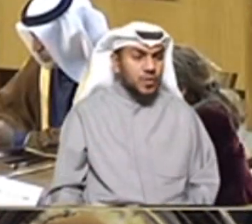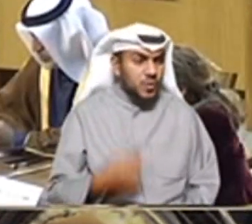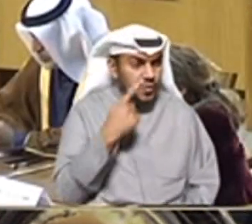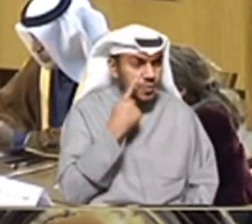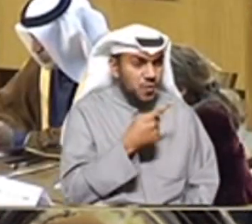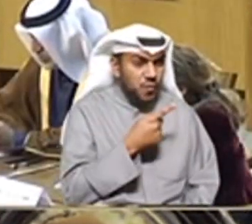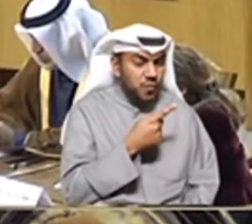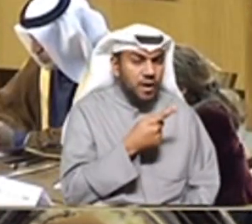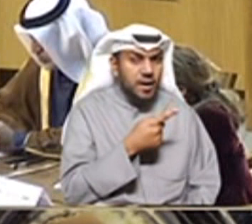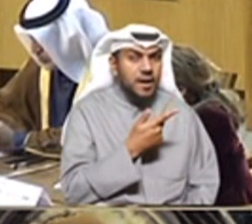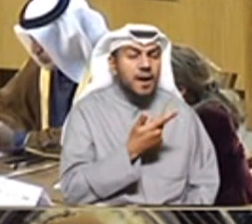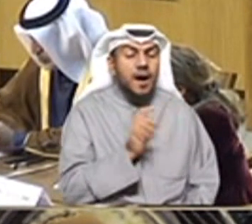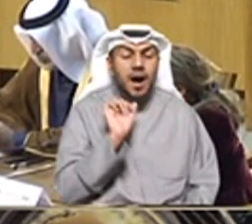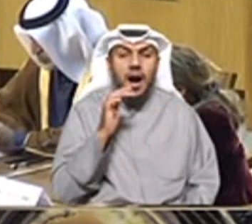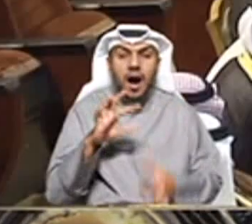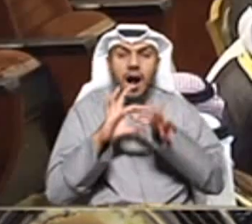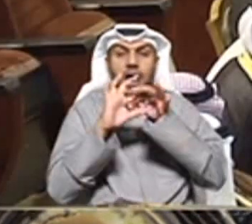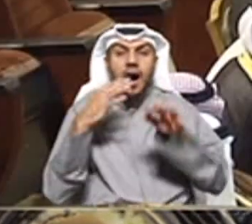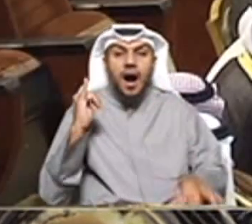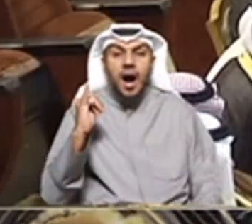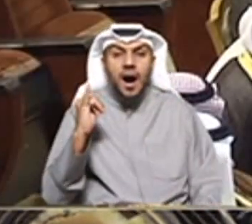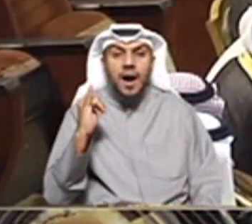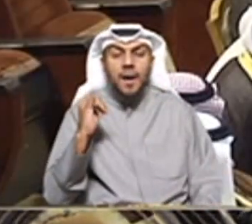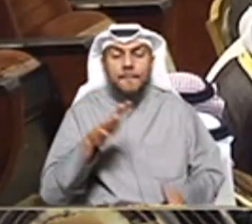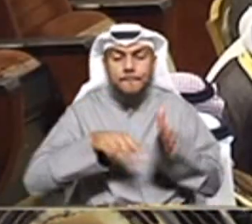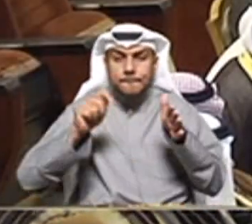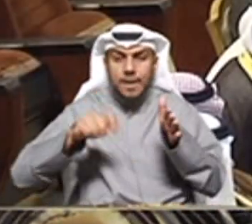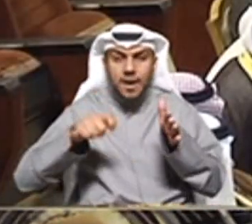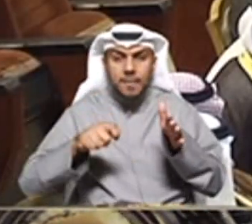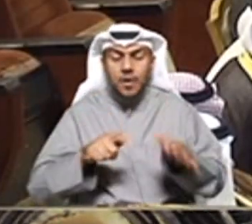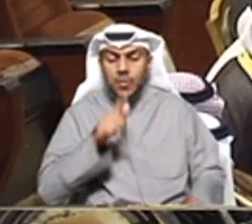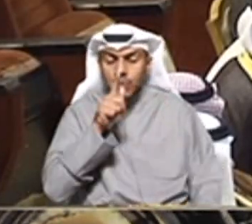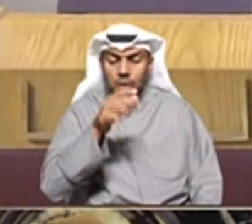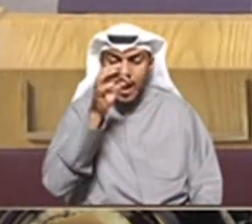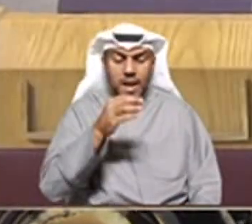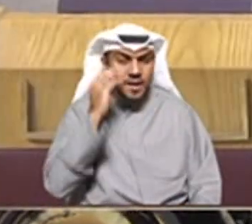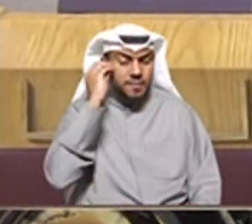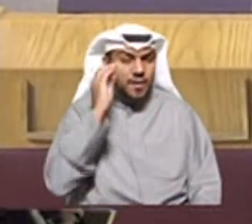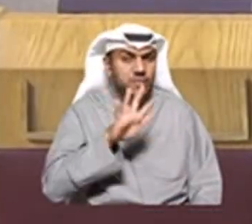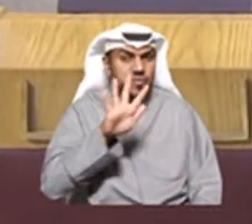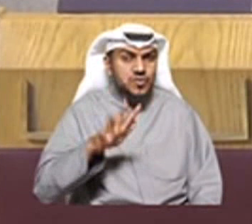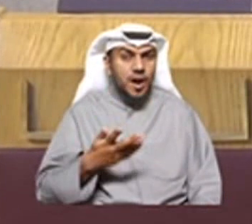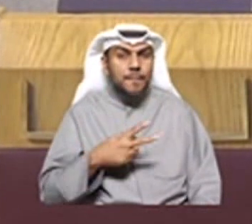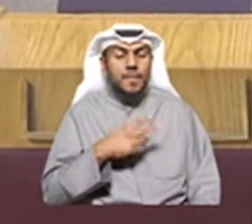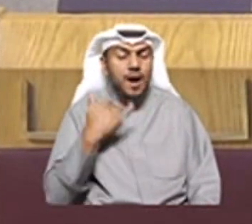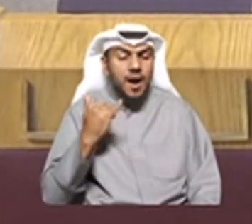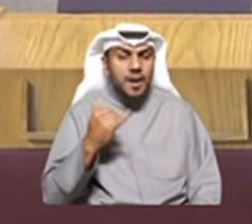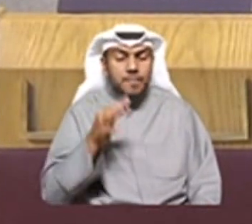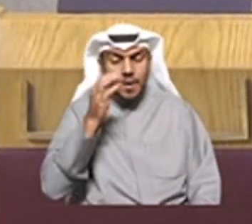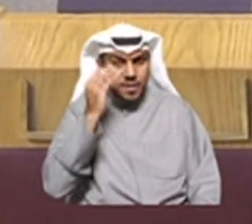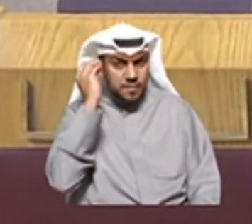باتجاه الحد والتغلب على الأزمات التي تواجه شعوب المنطقة العربية، وهي أزمات